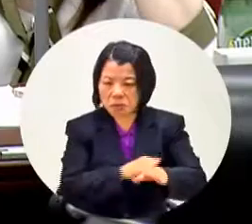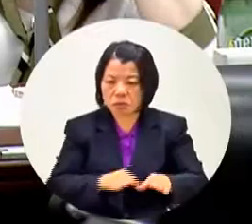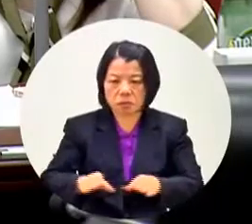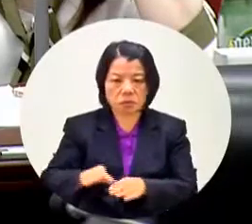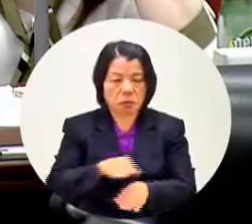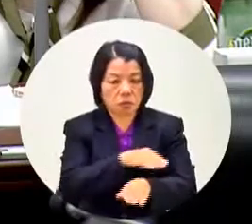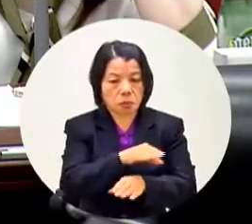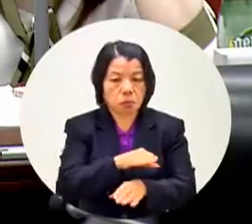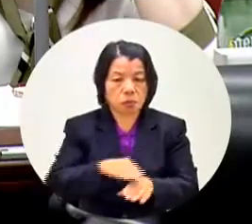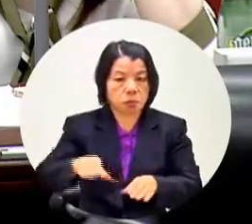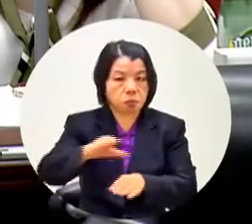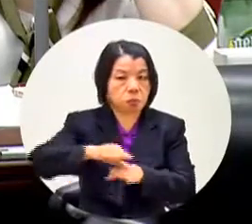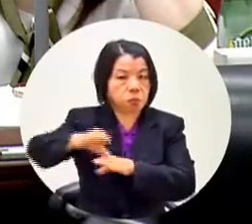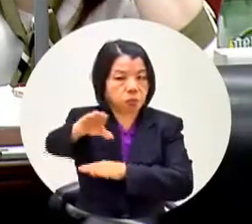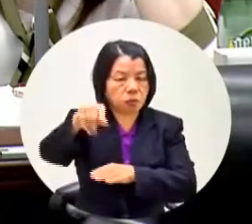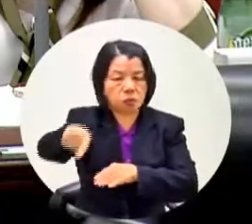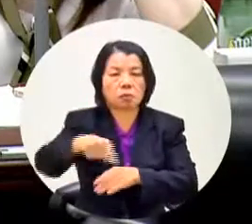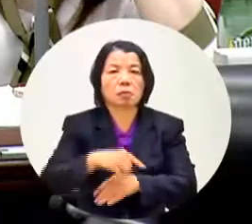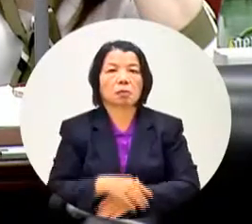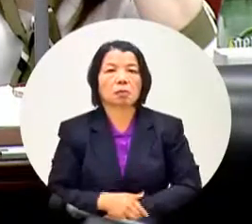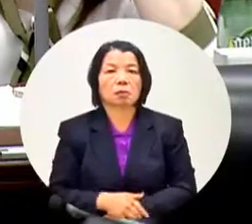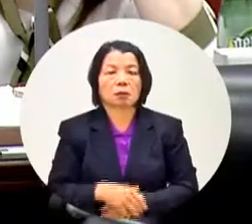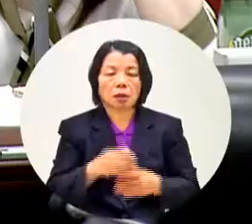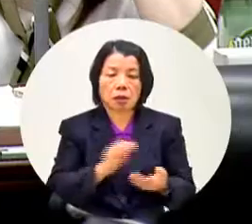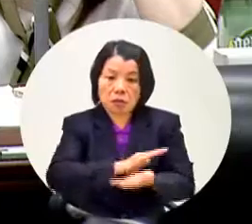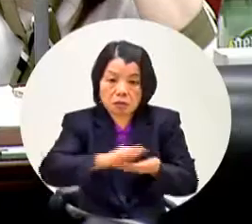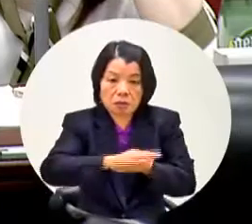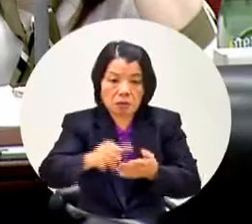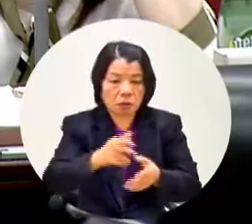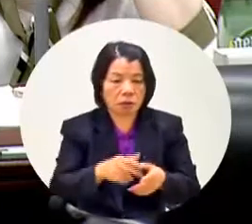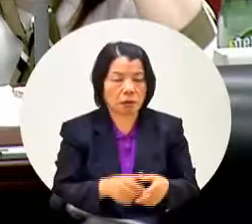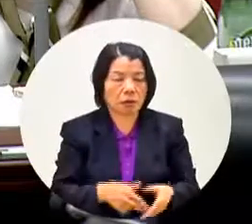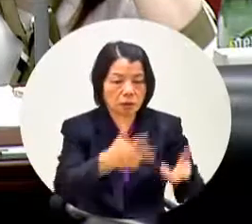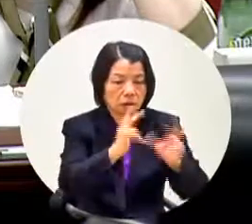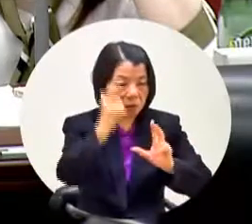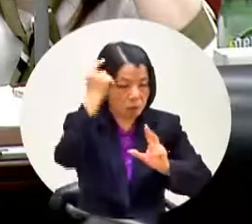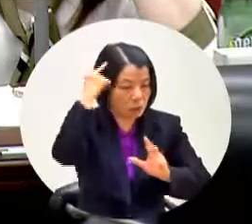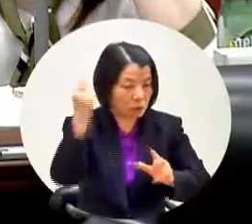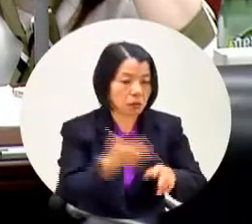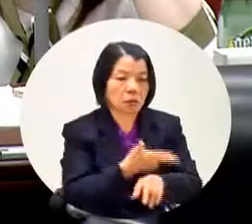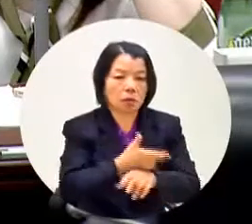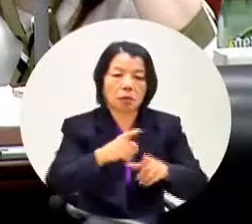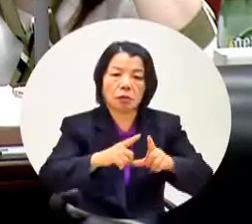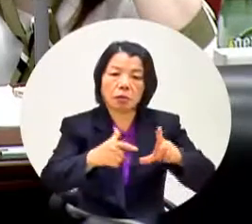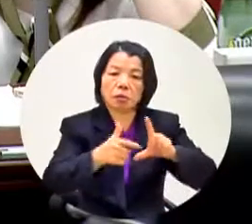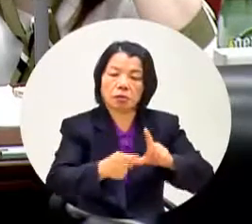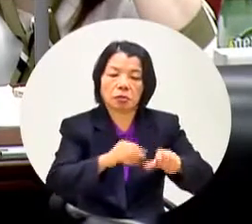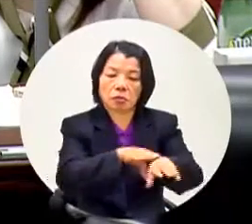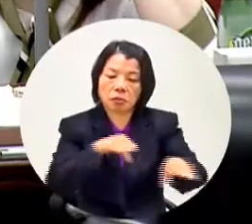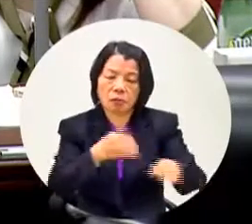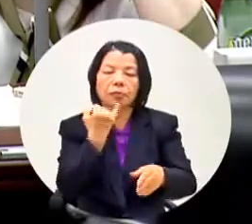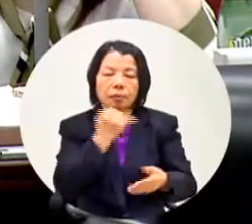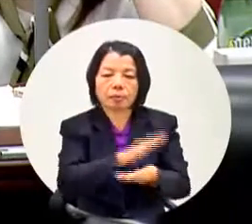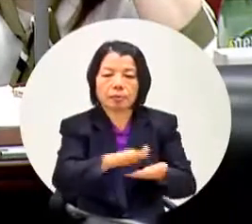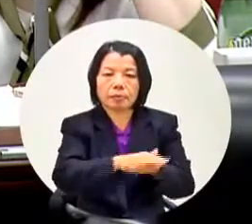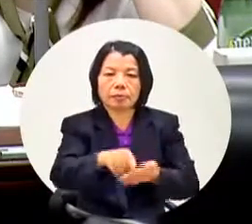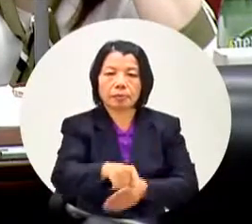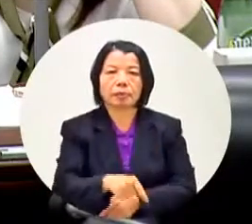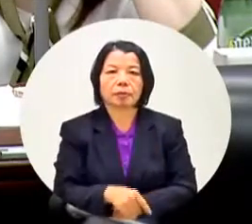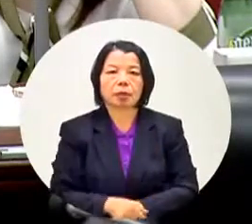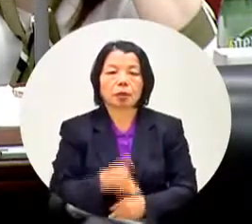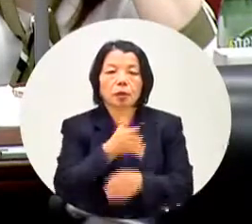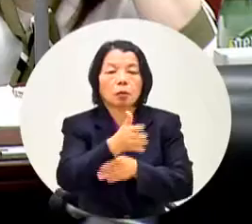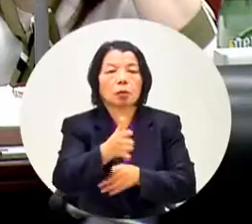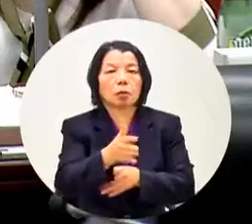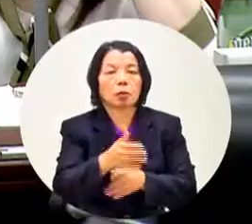重车使用，也避免将来这科学园区的重车经过燕巢的安东路，或者是甚至在这些社区